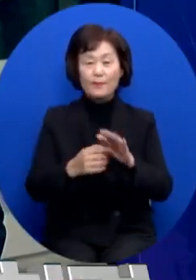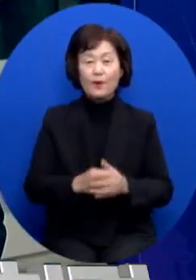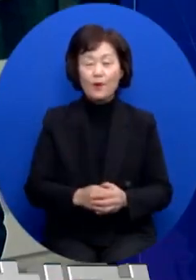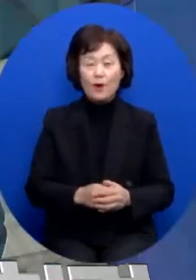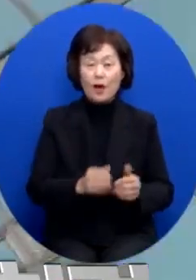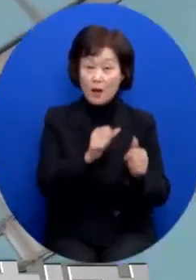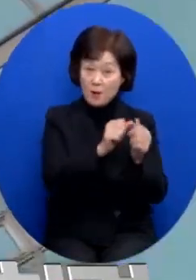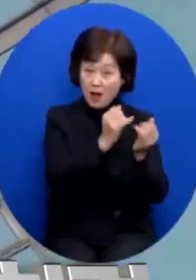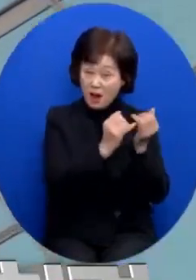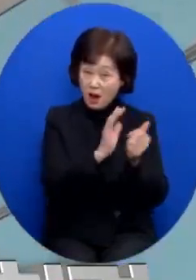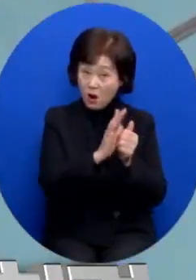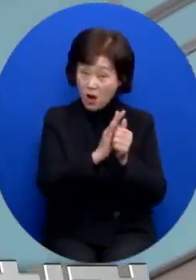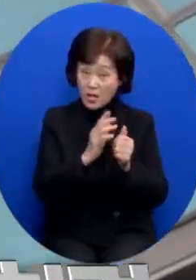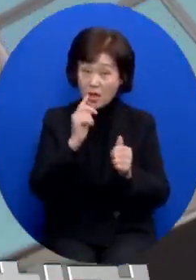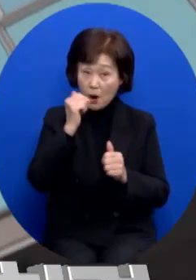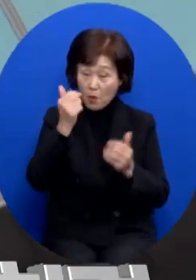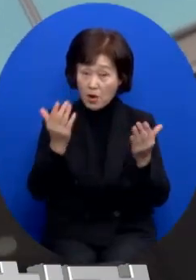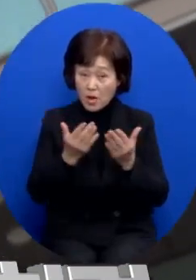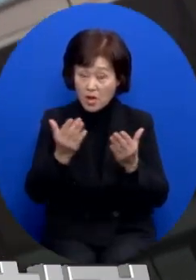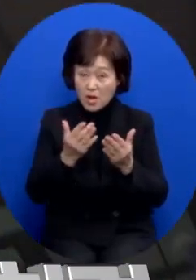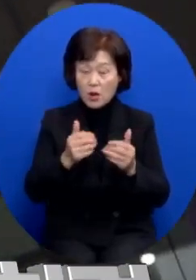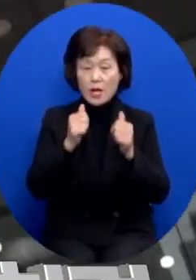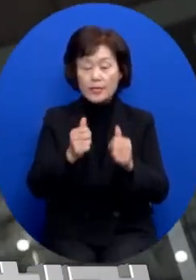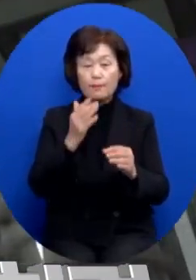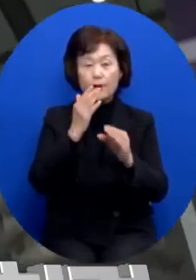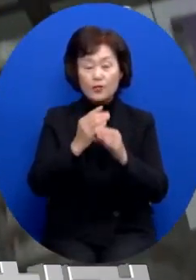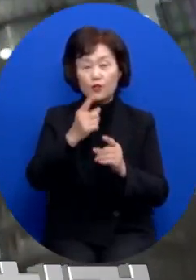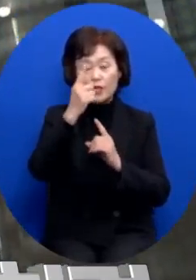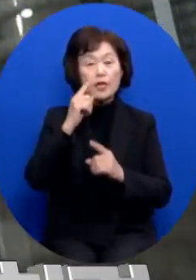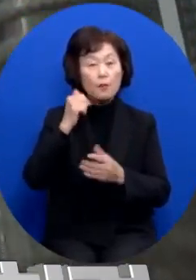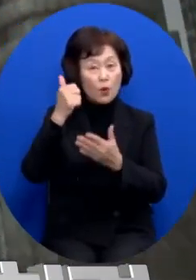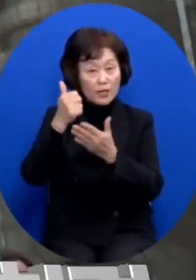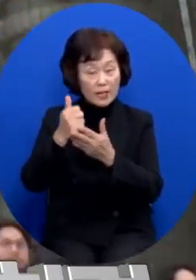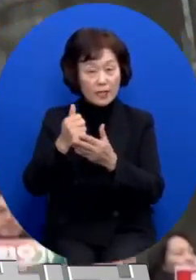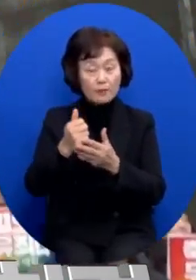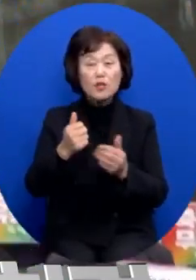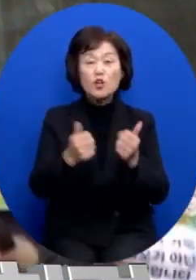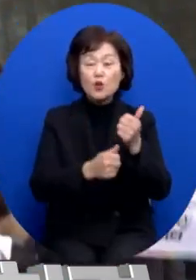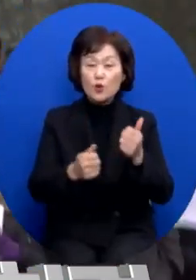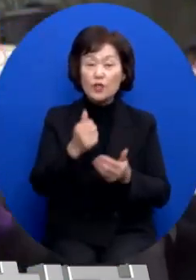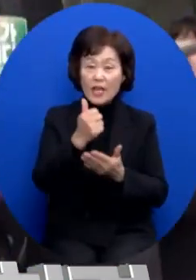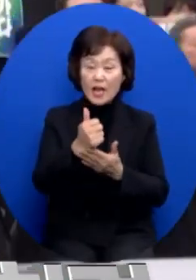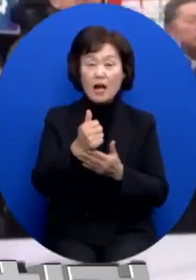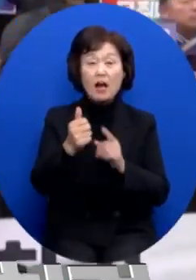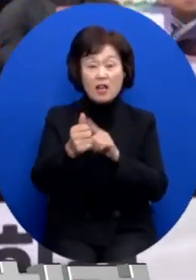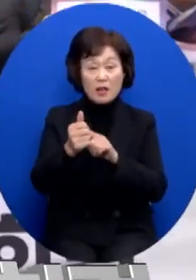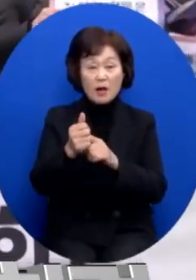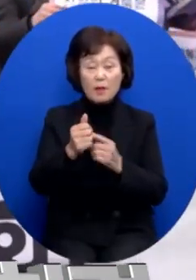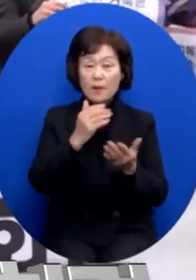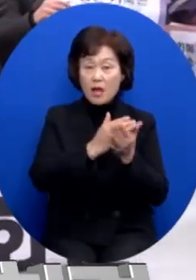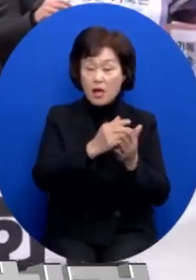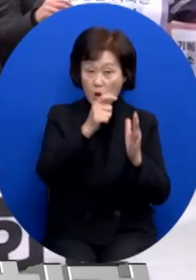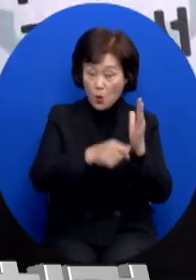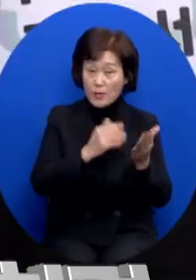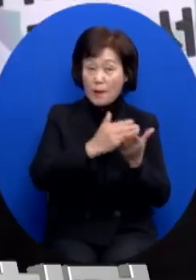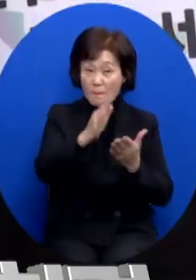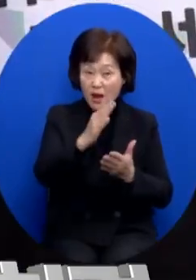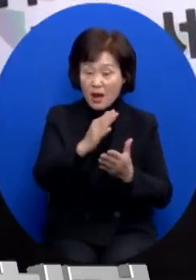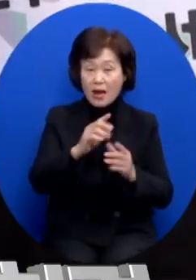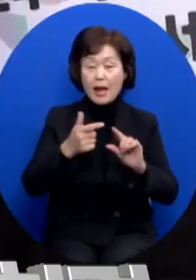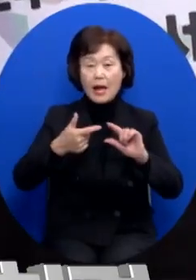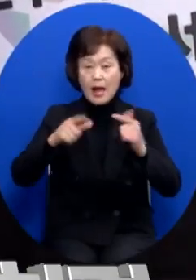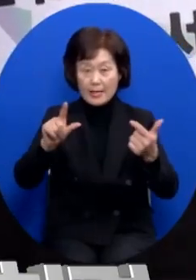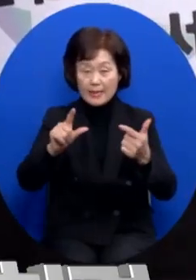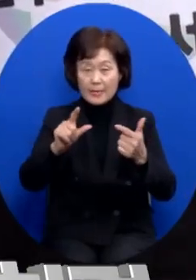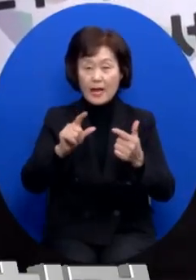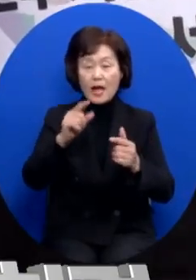성소수자 환대 목회로 재판받는 이동환 목사 공동대책위원회가 이동환 목사 출교 판결 항소 기자회견을 열어 많은